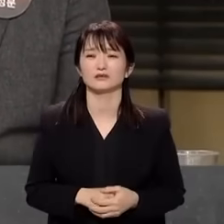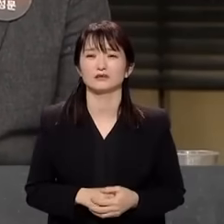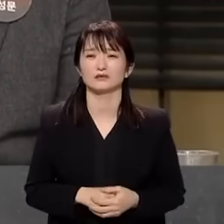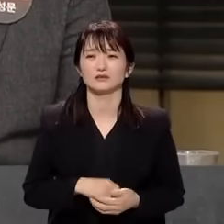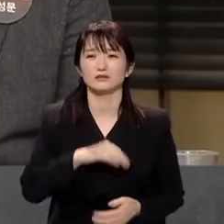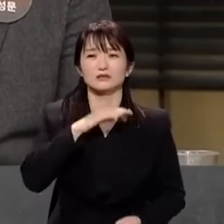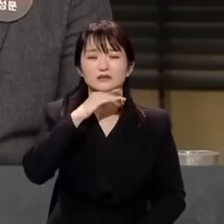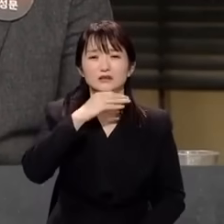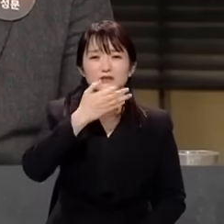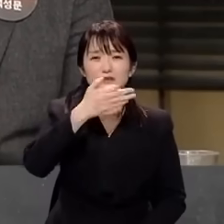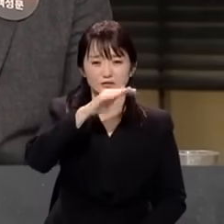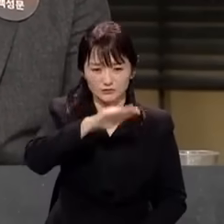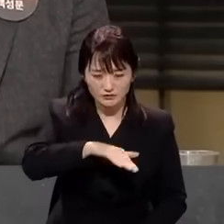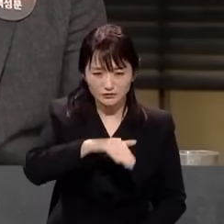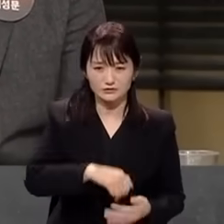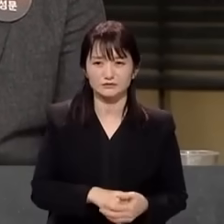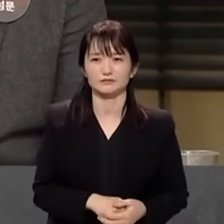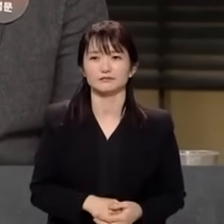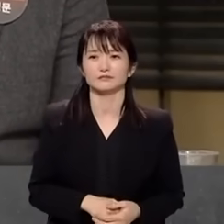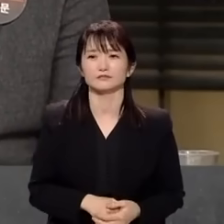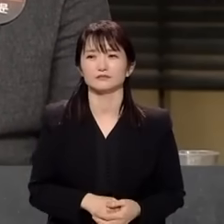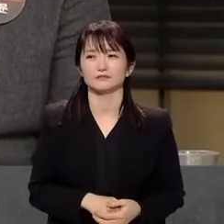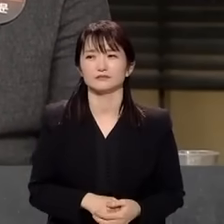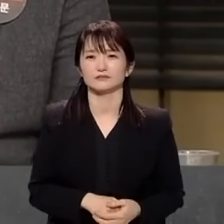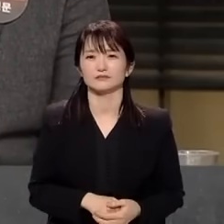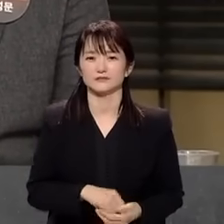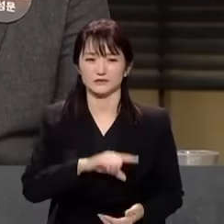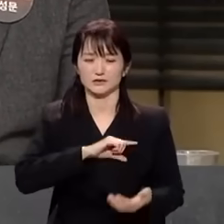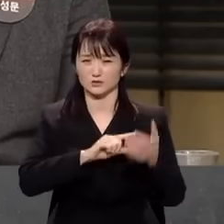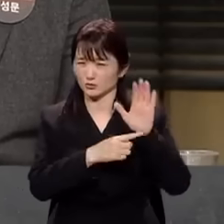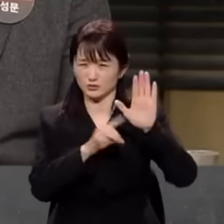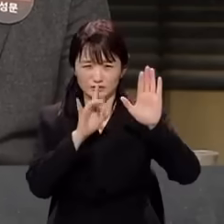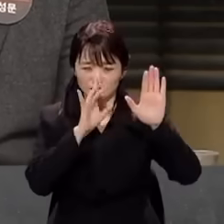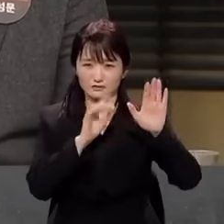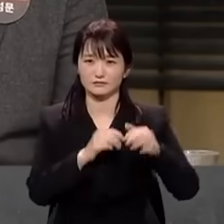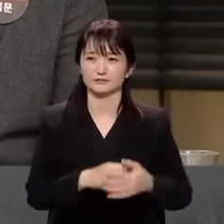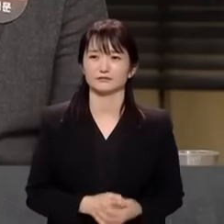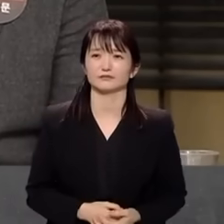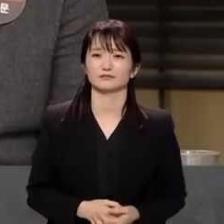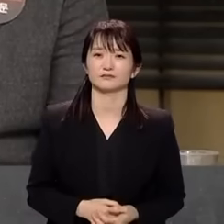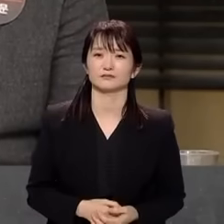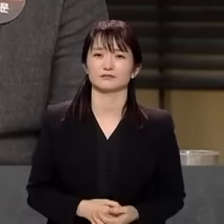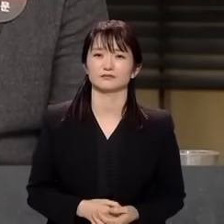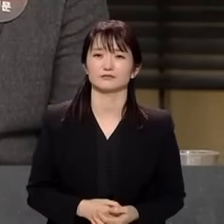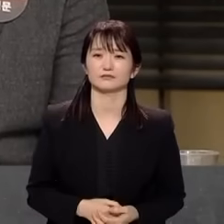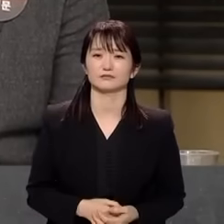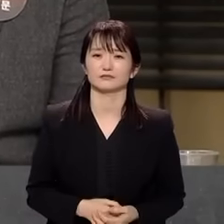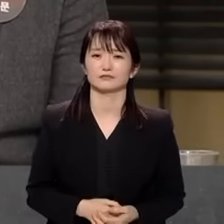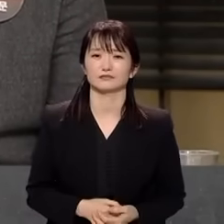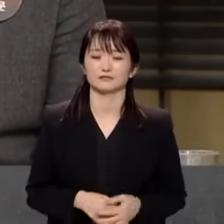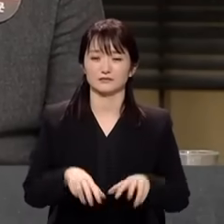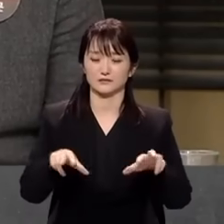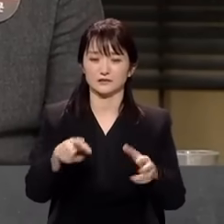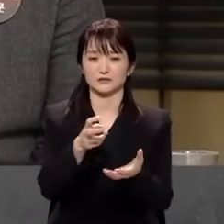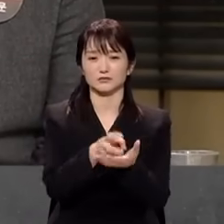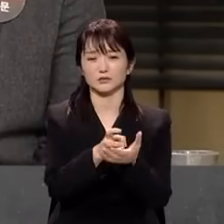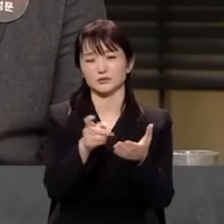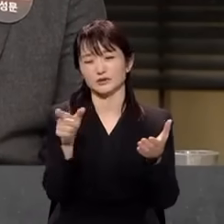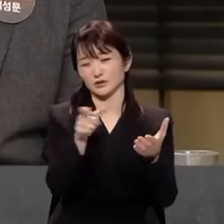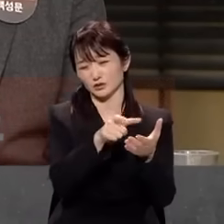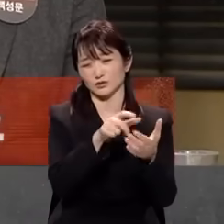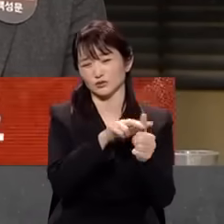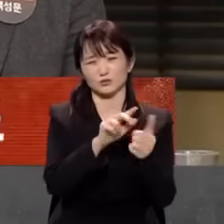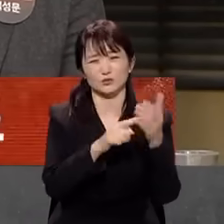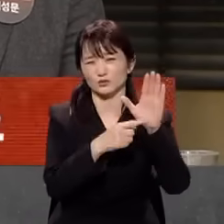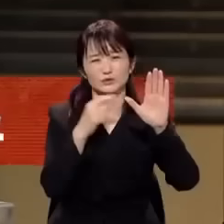현재 이름도 공개 안 됩니까 법에서는 미성년자의 경우는 공개를 못하도록 하고 있으니까 현행 법에선 그렇습니다 근데